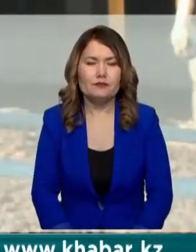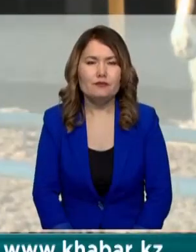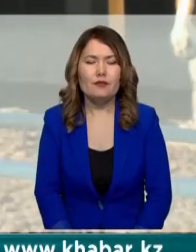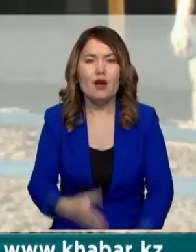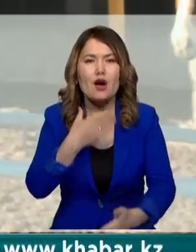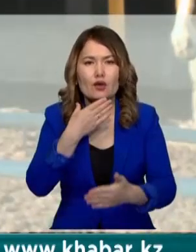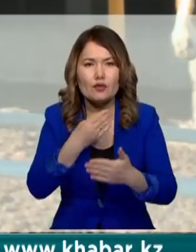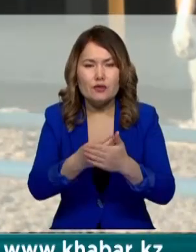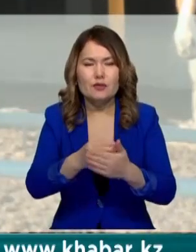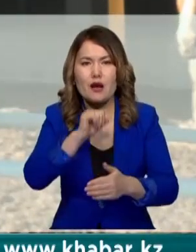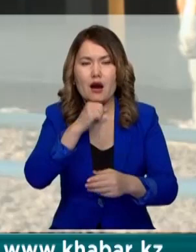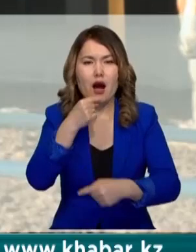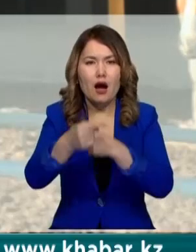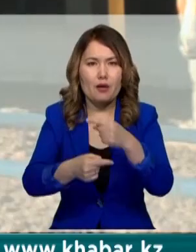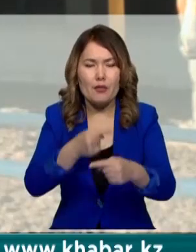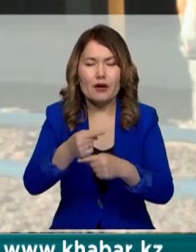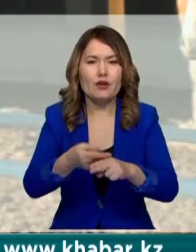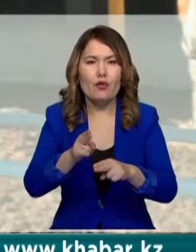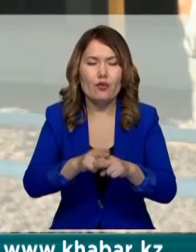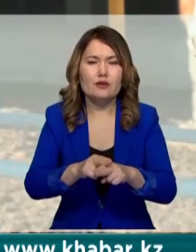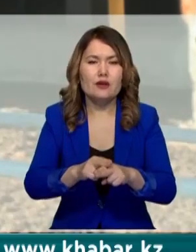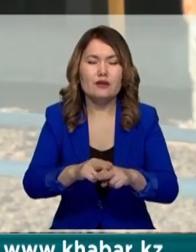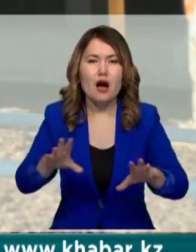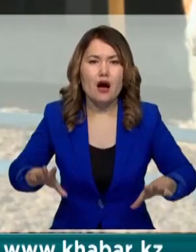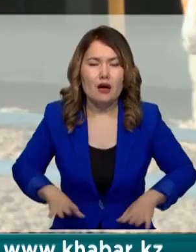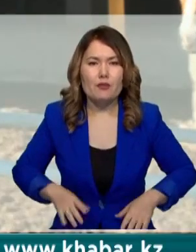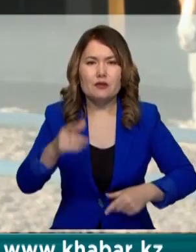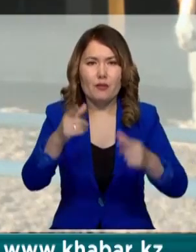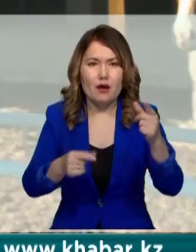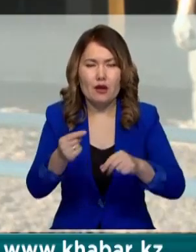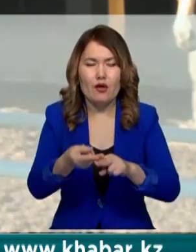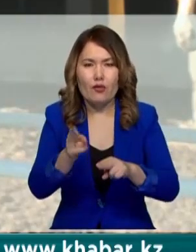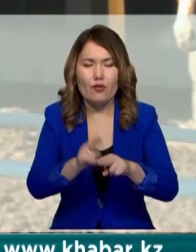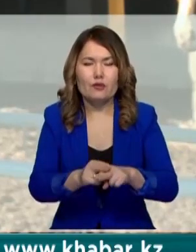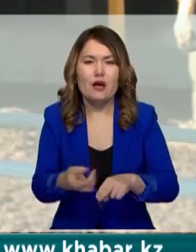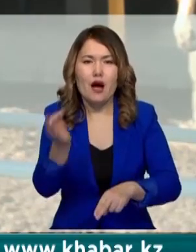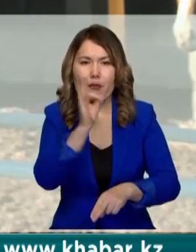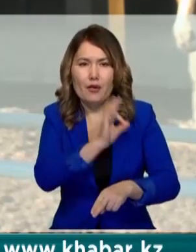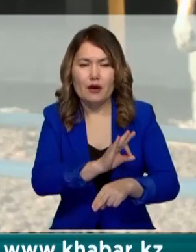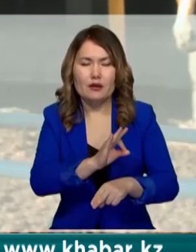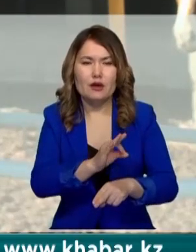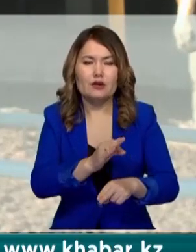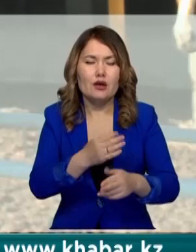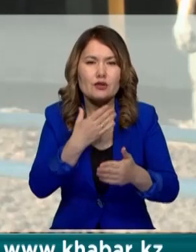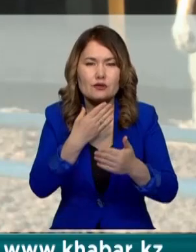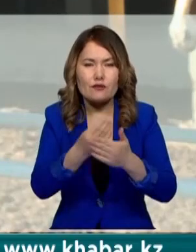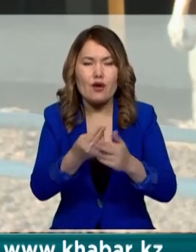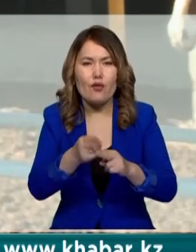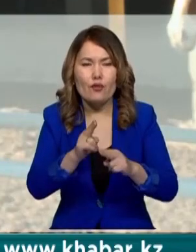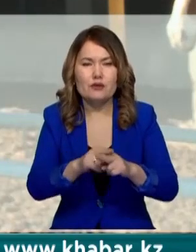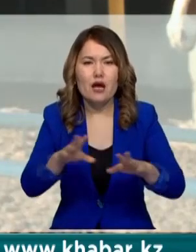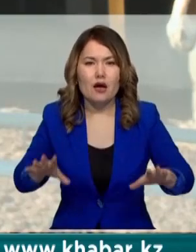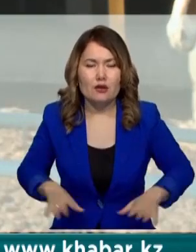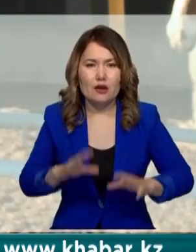Өзіміздің ата-бабаларымыз үйреткендей күбі, арша күбі, соның бәрін өзіміздің таудан жинайтын шөбіміз бар, күйік от деп, сонымен